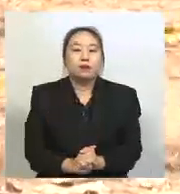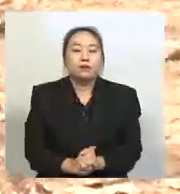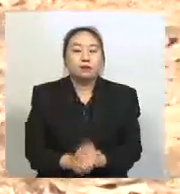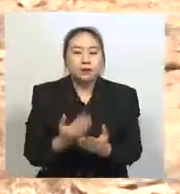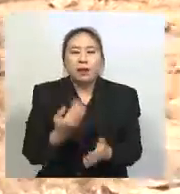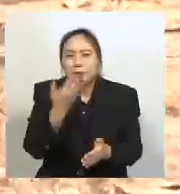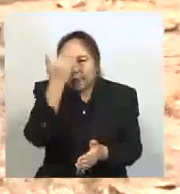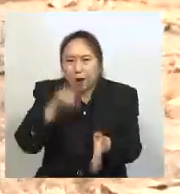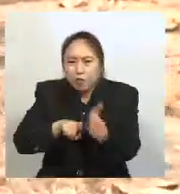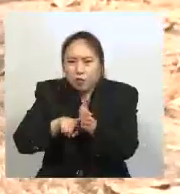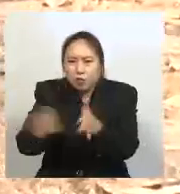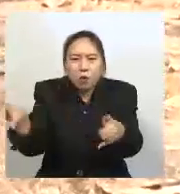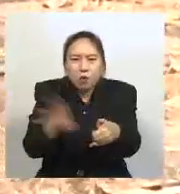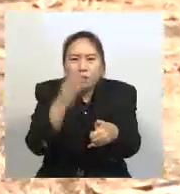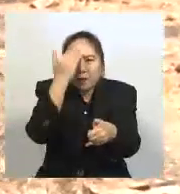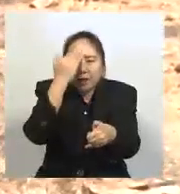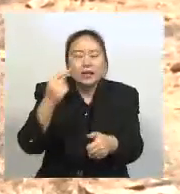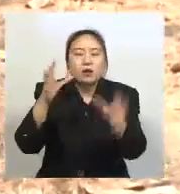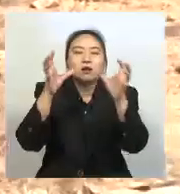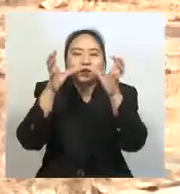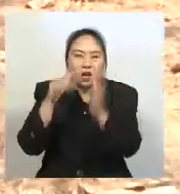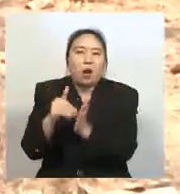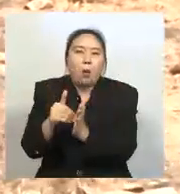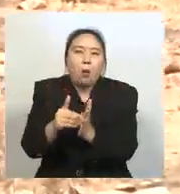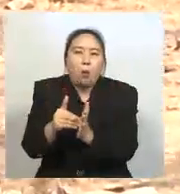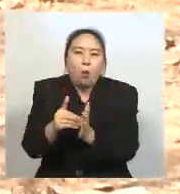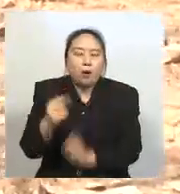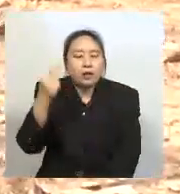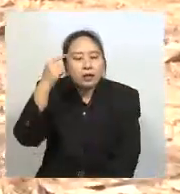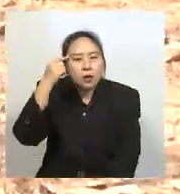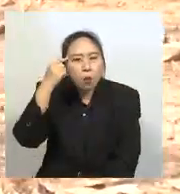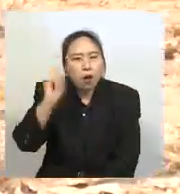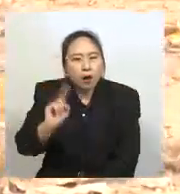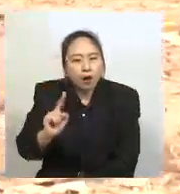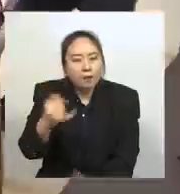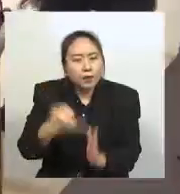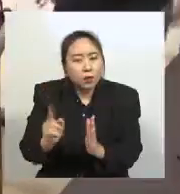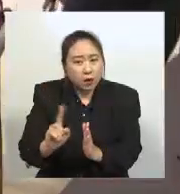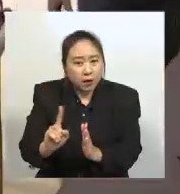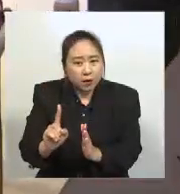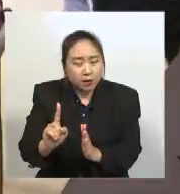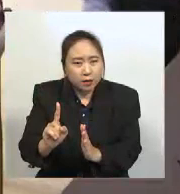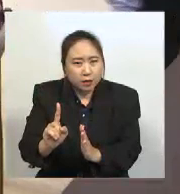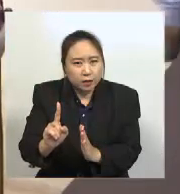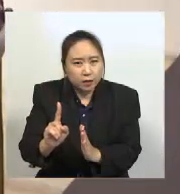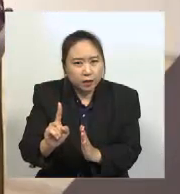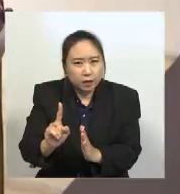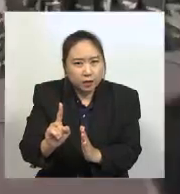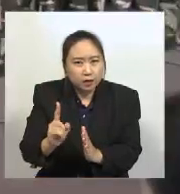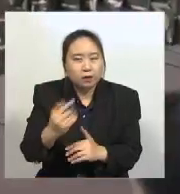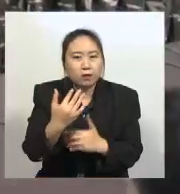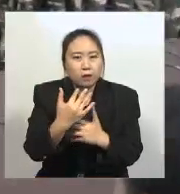ป็นเพราะว่าเสือเนี่ยอ่อนแอคาดว่ามีสาเหตุมาจากการผสมเลือด